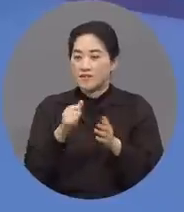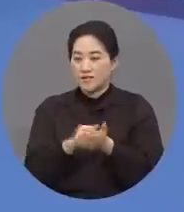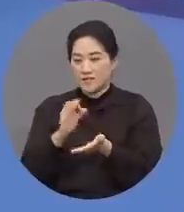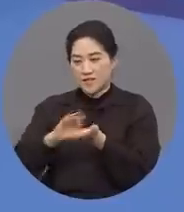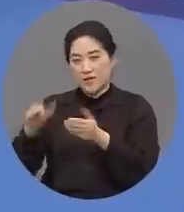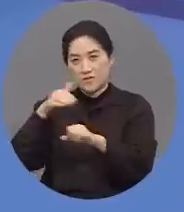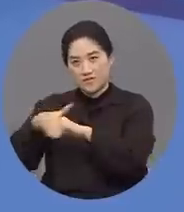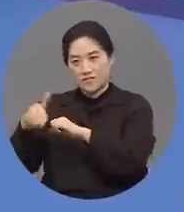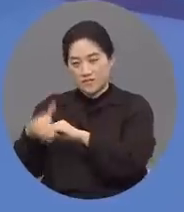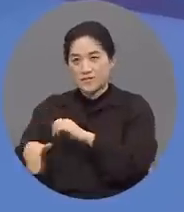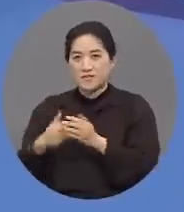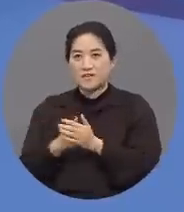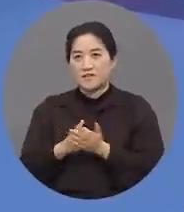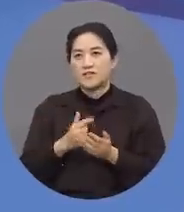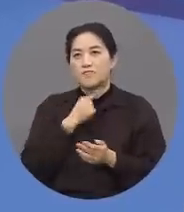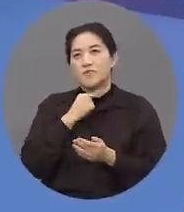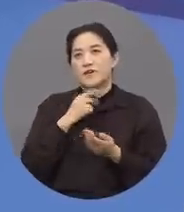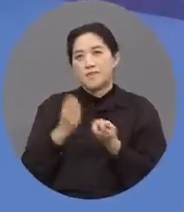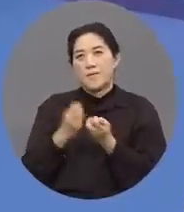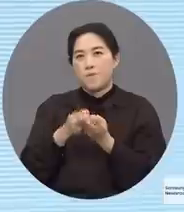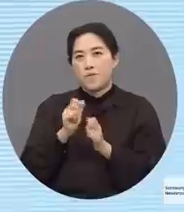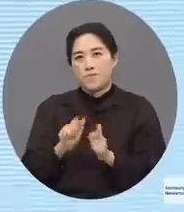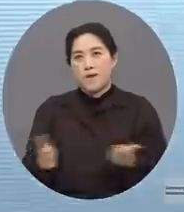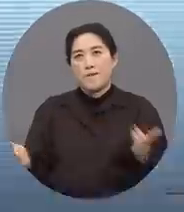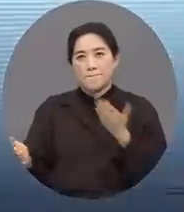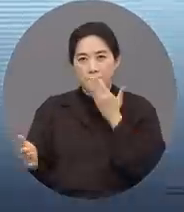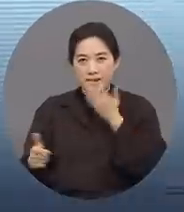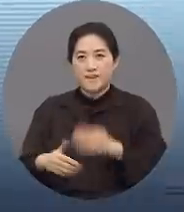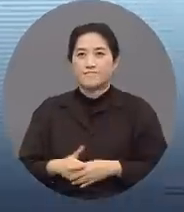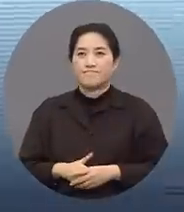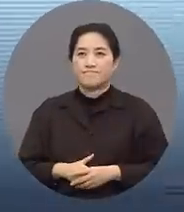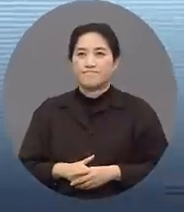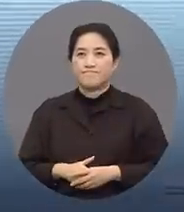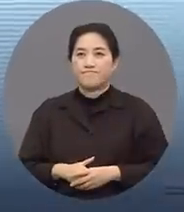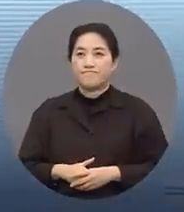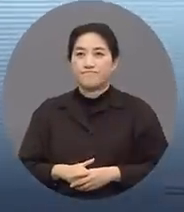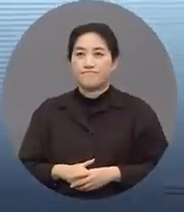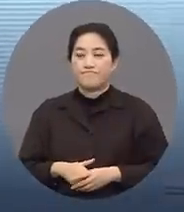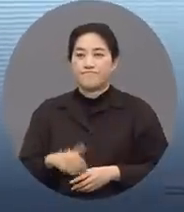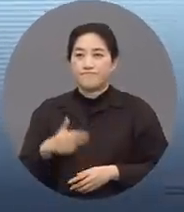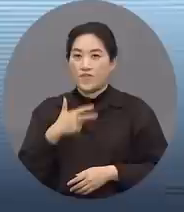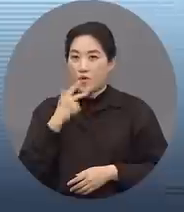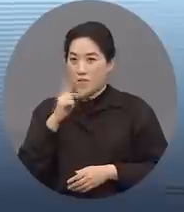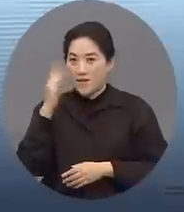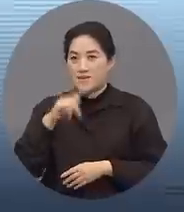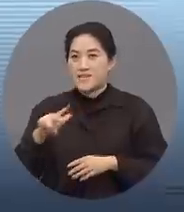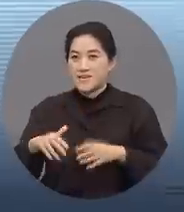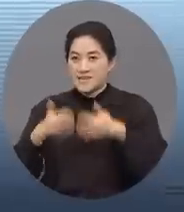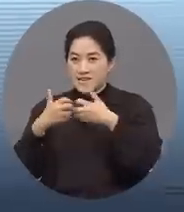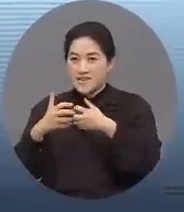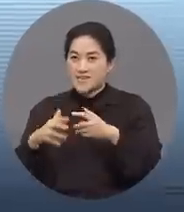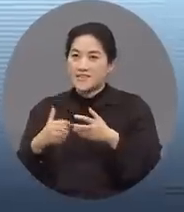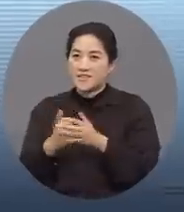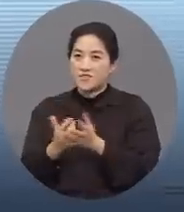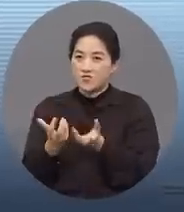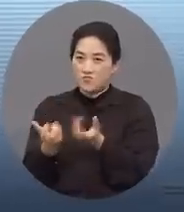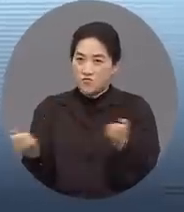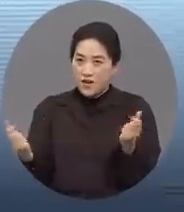다르게 설정해 이용할 수 있습니다. Imagine what more could be done for people and our